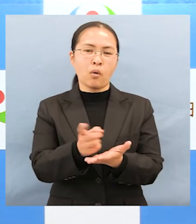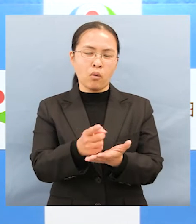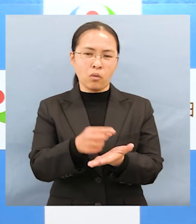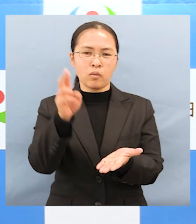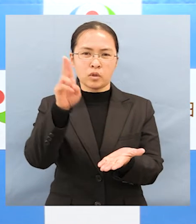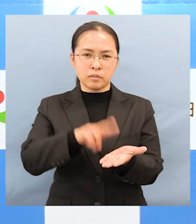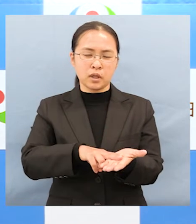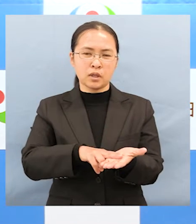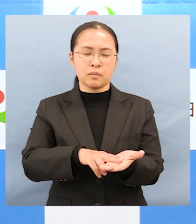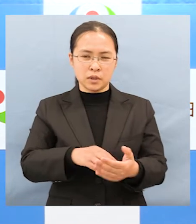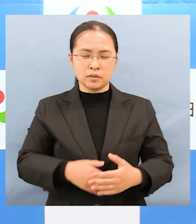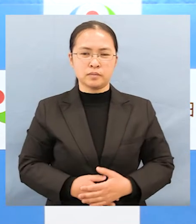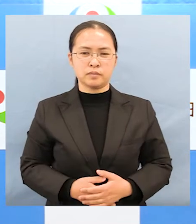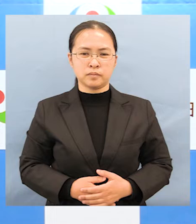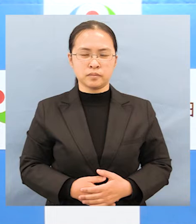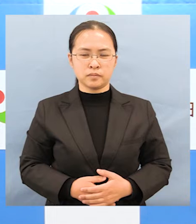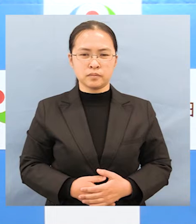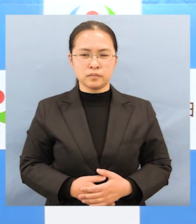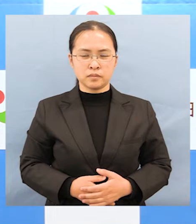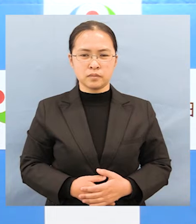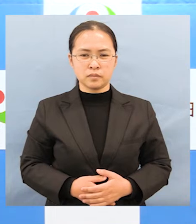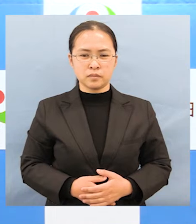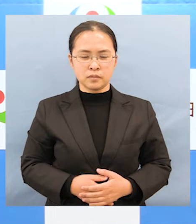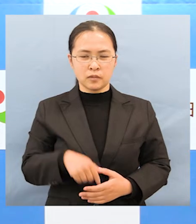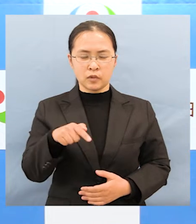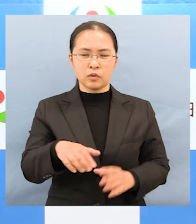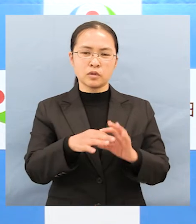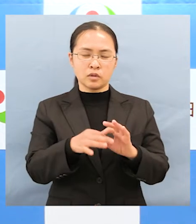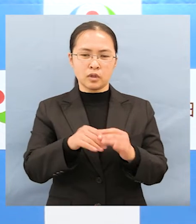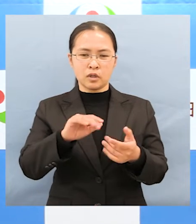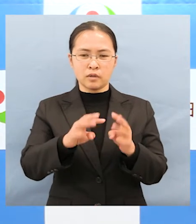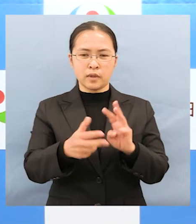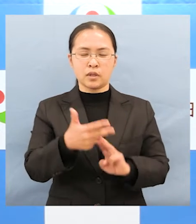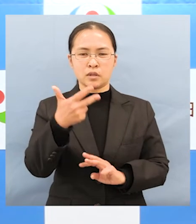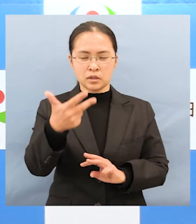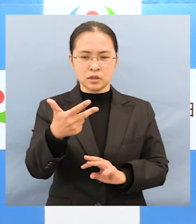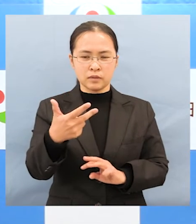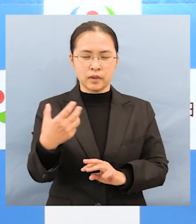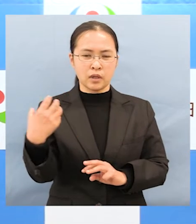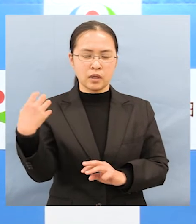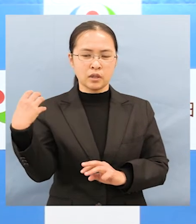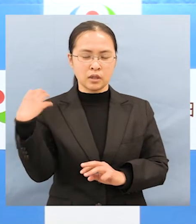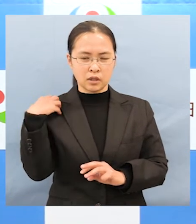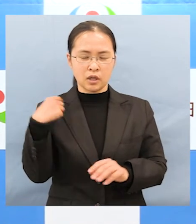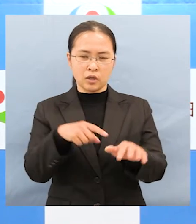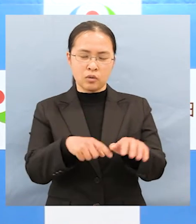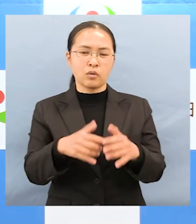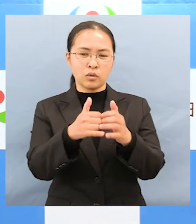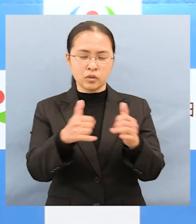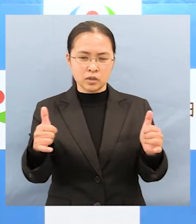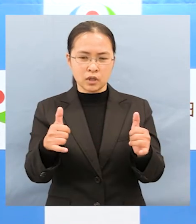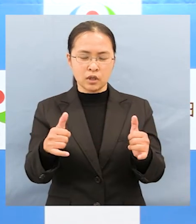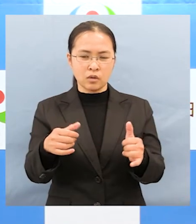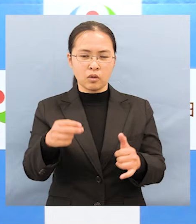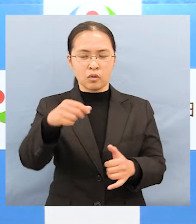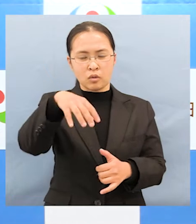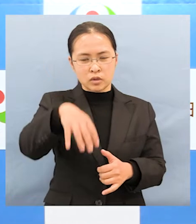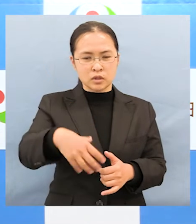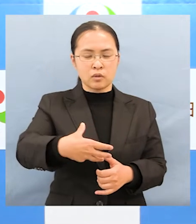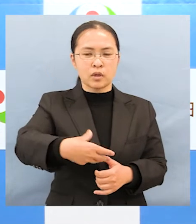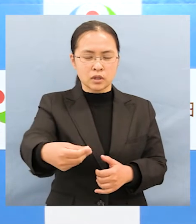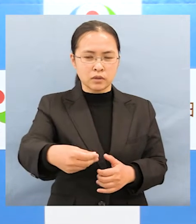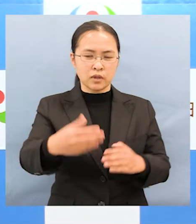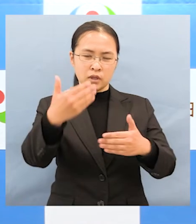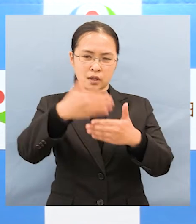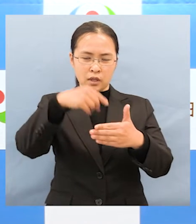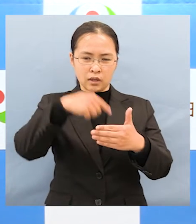決めているところでございます。これについては磐田市は担い手農業者への農地貸付実績はこれ県